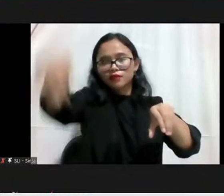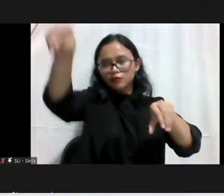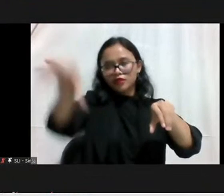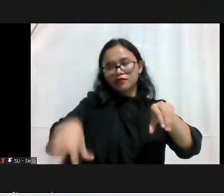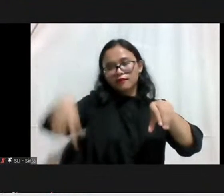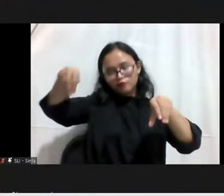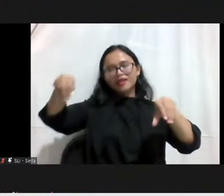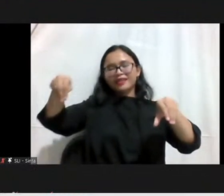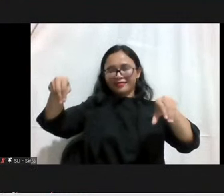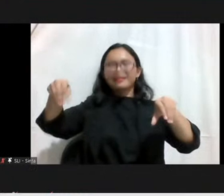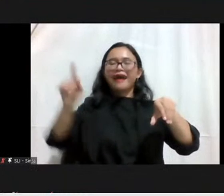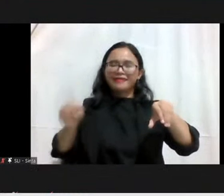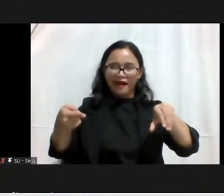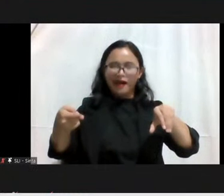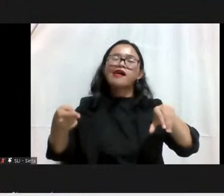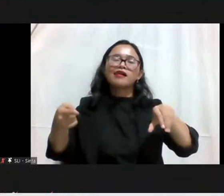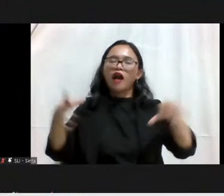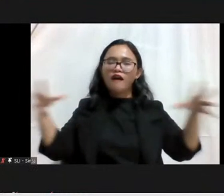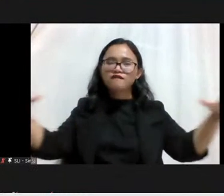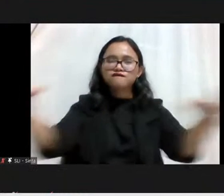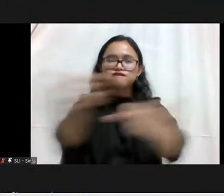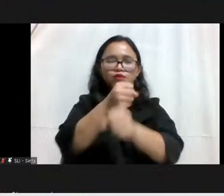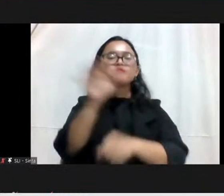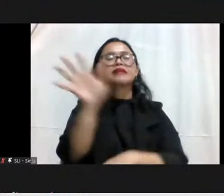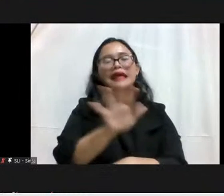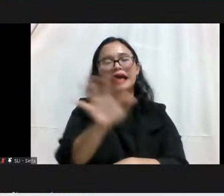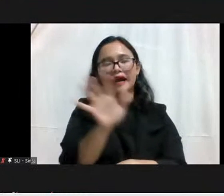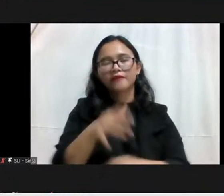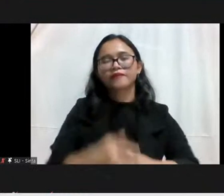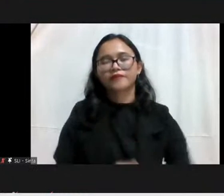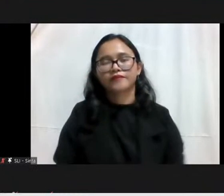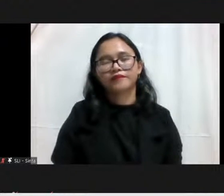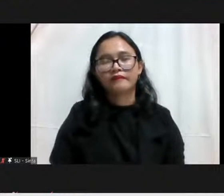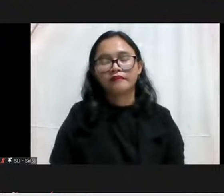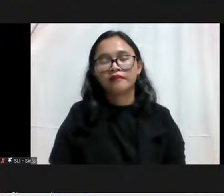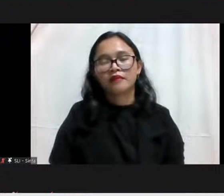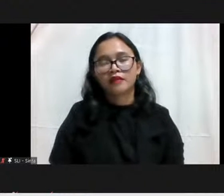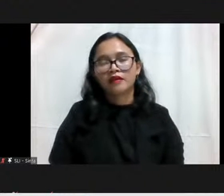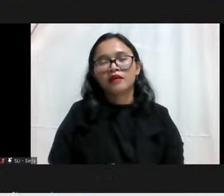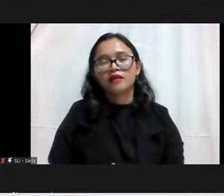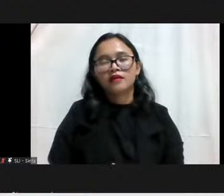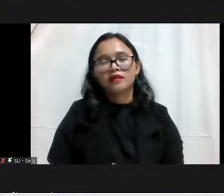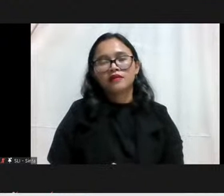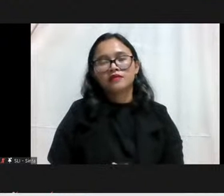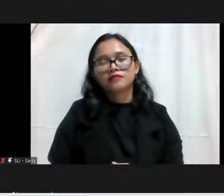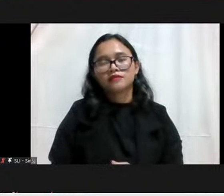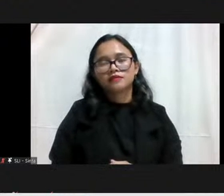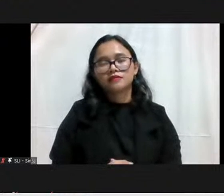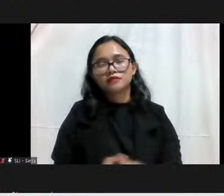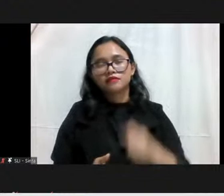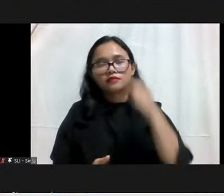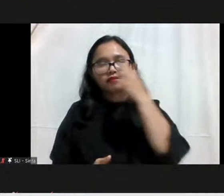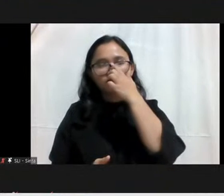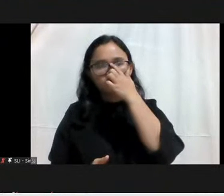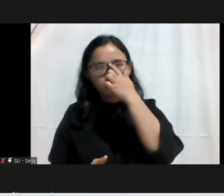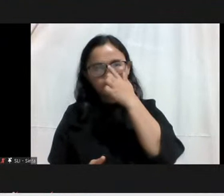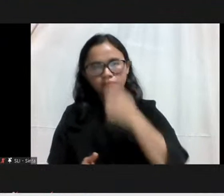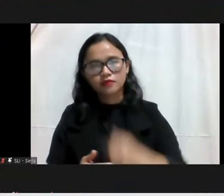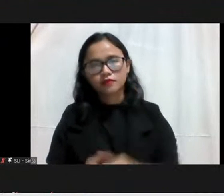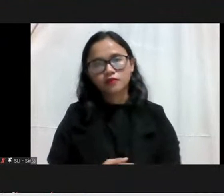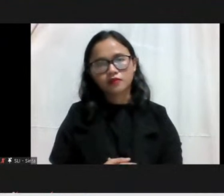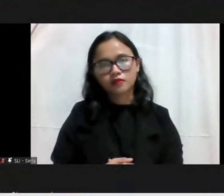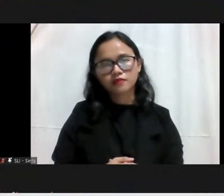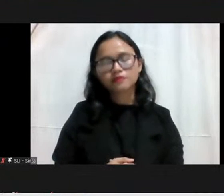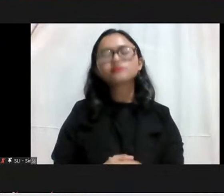tadi Disinggung Vela di moderator adalah berkaitan dengan perubahan yang terjadi terkait dengan eh eh